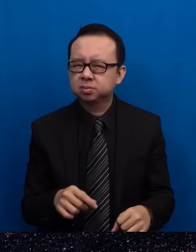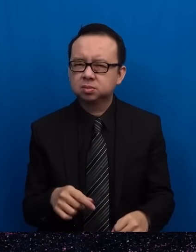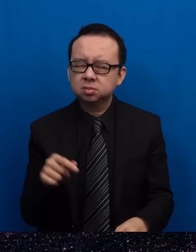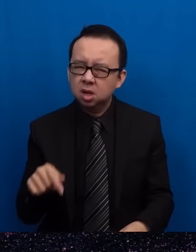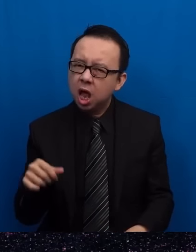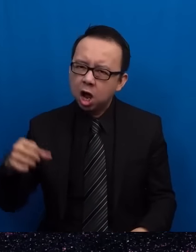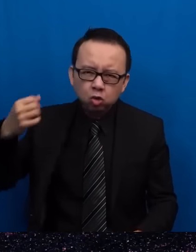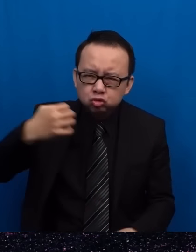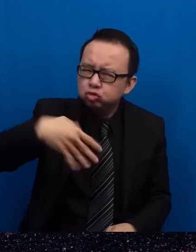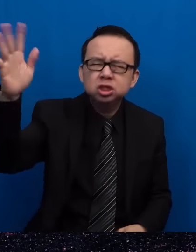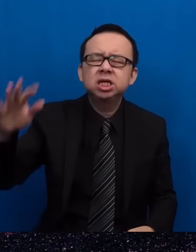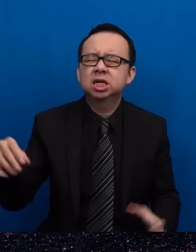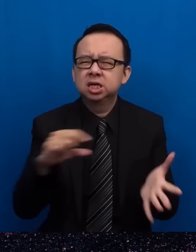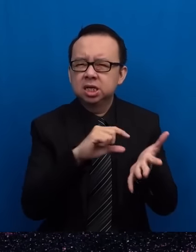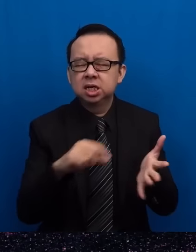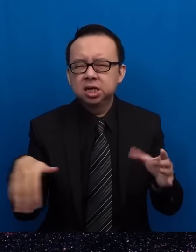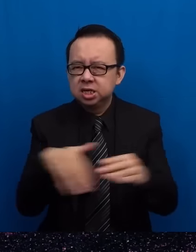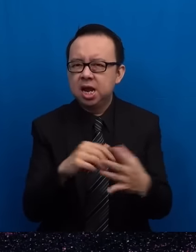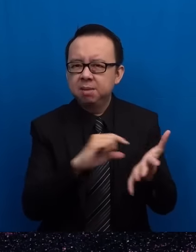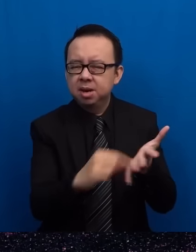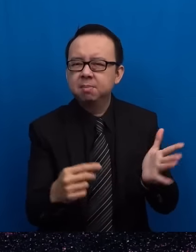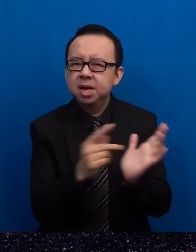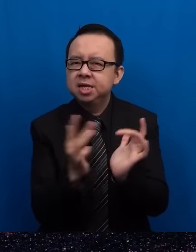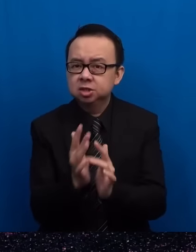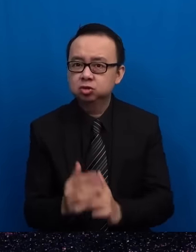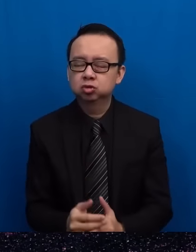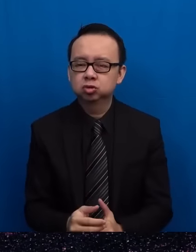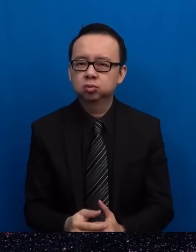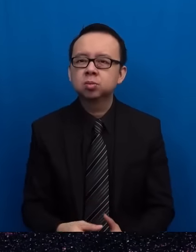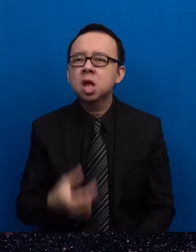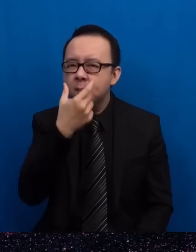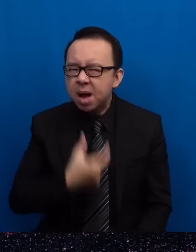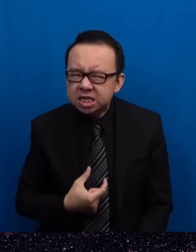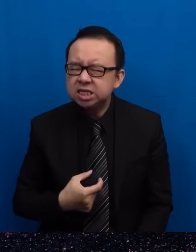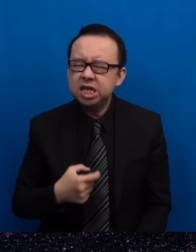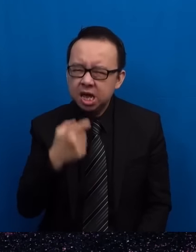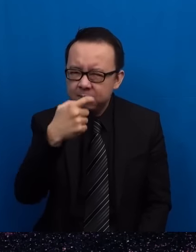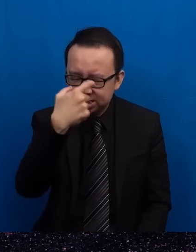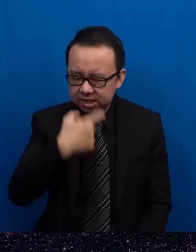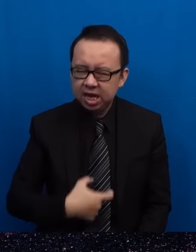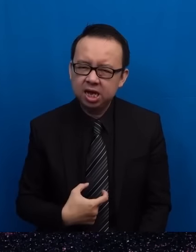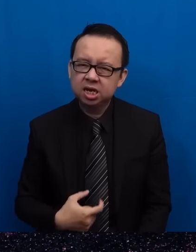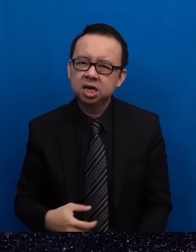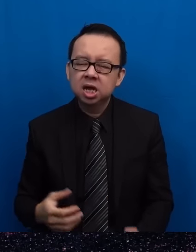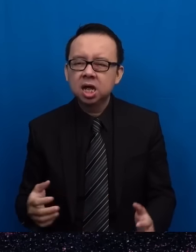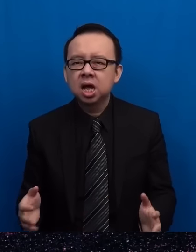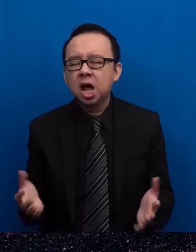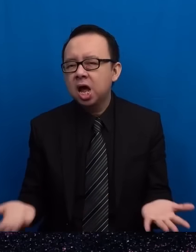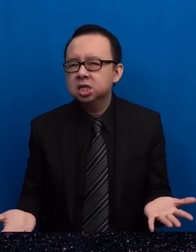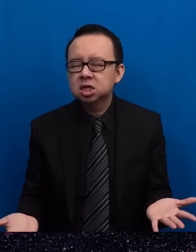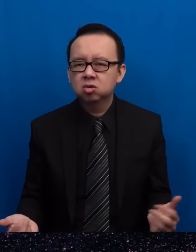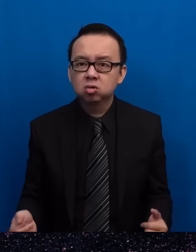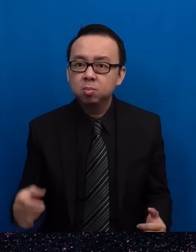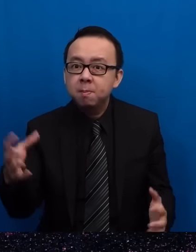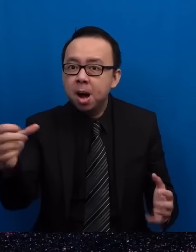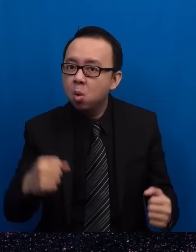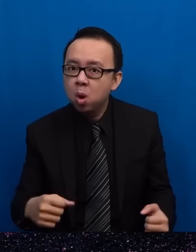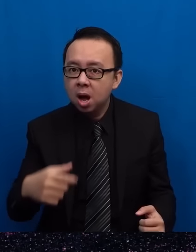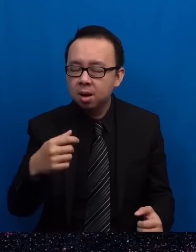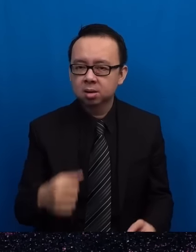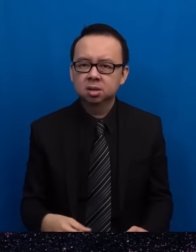di dalam nama Yesus, baik pasien maupun carrier-nya, urapan Tuhan itu akan mematahkan semua kuk, dan